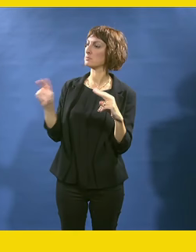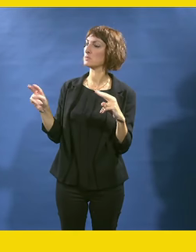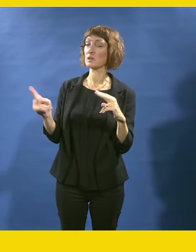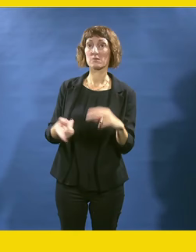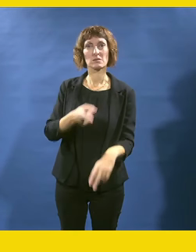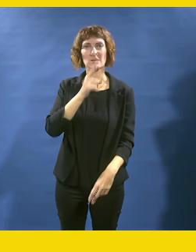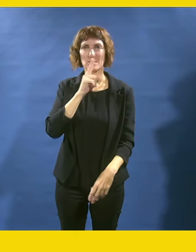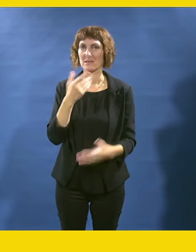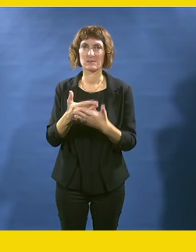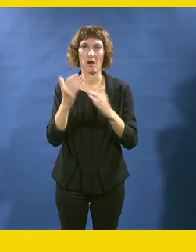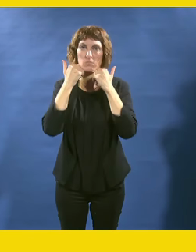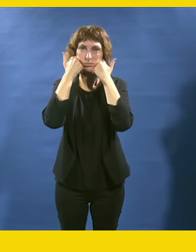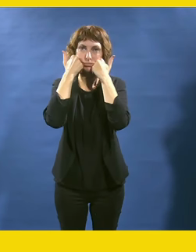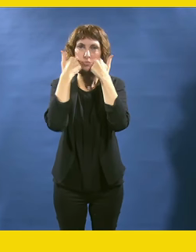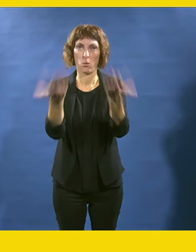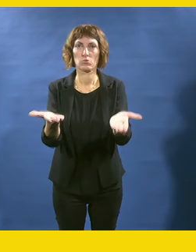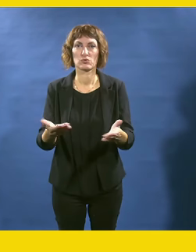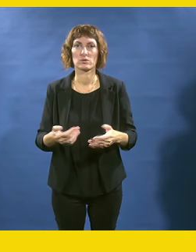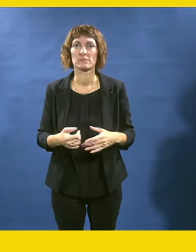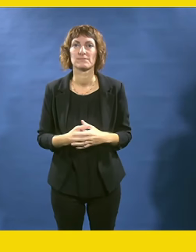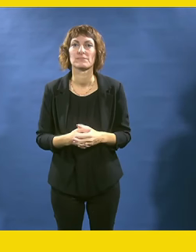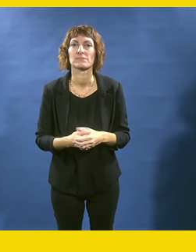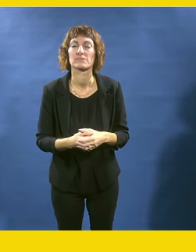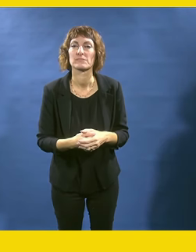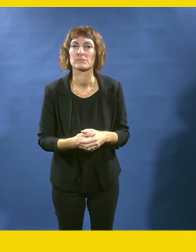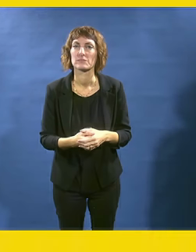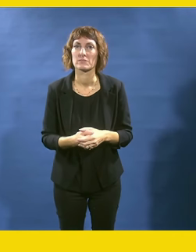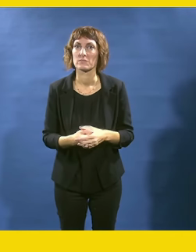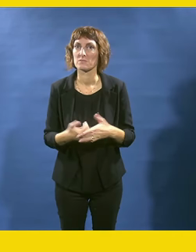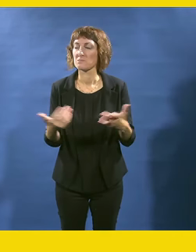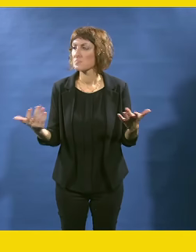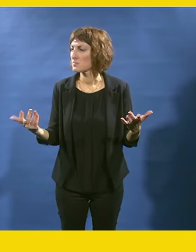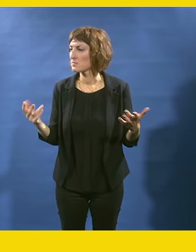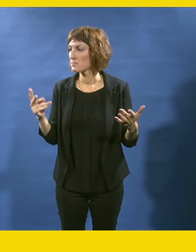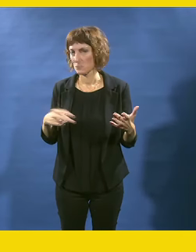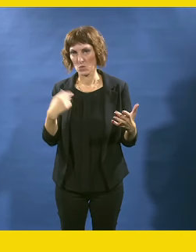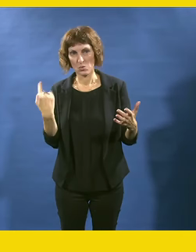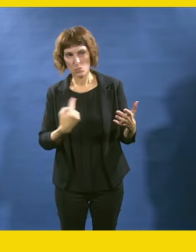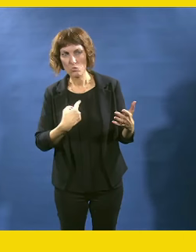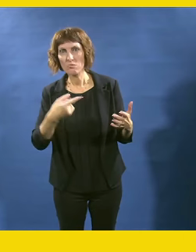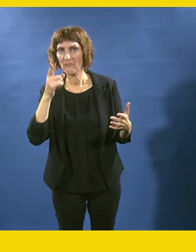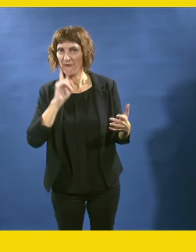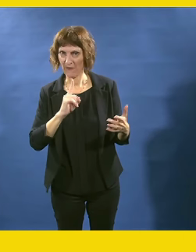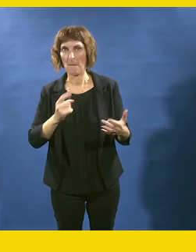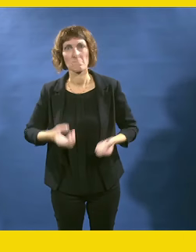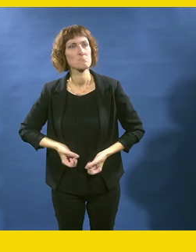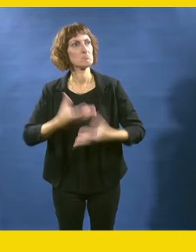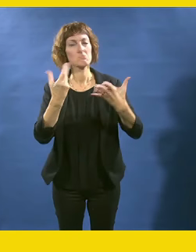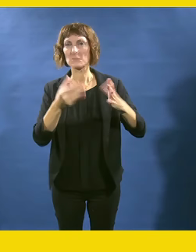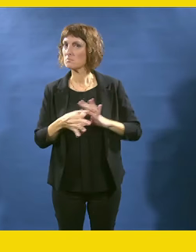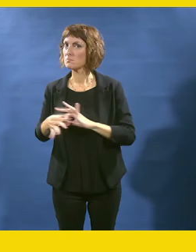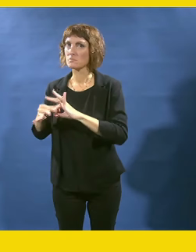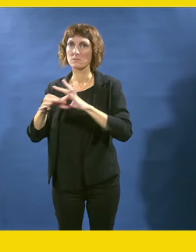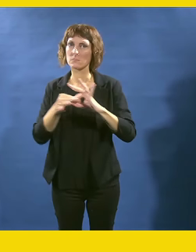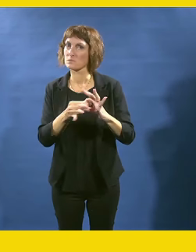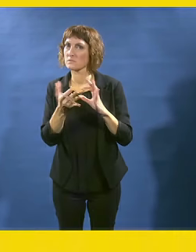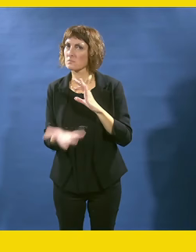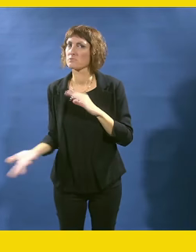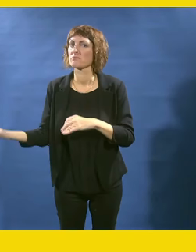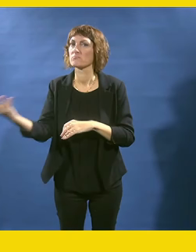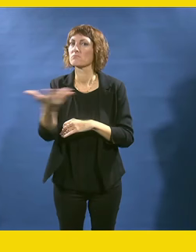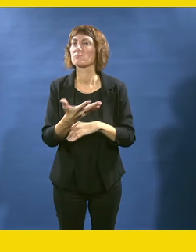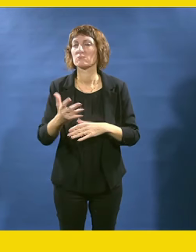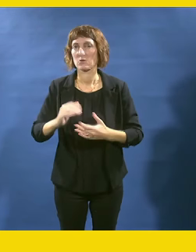Allen Frauen weltweit gilt unsere Solidarität und Unterstützung gegen dominierte Gewalt. Wir sehen